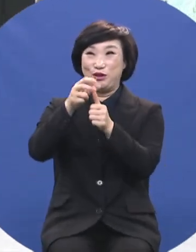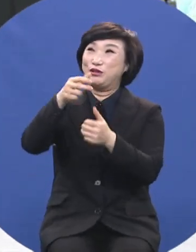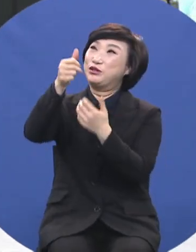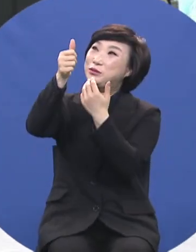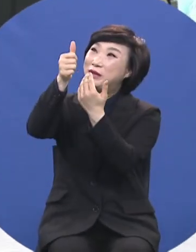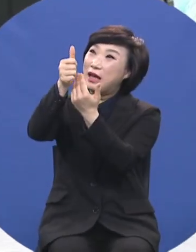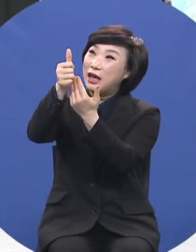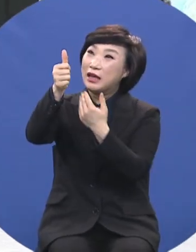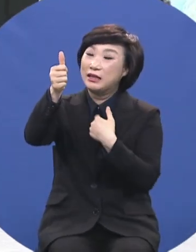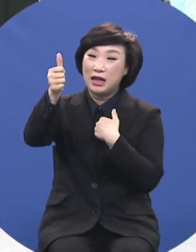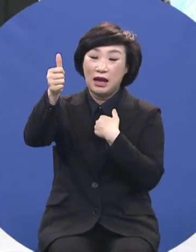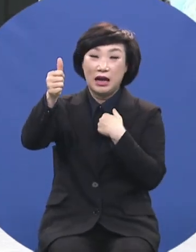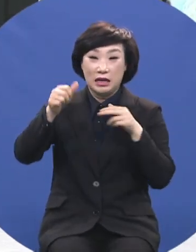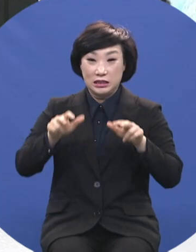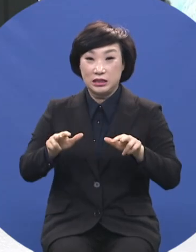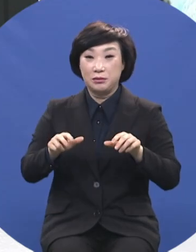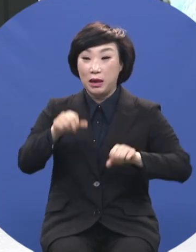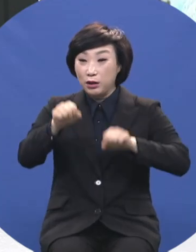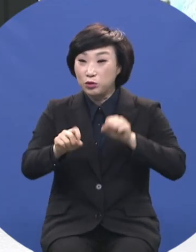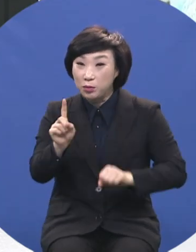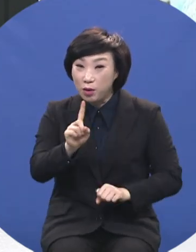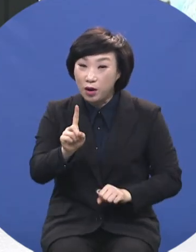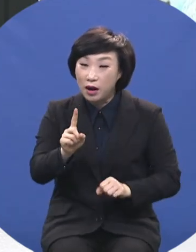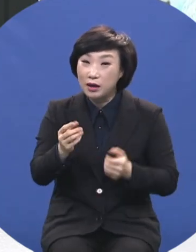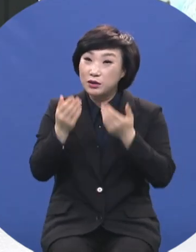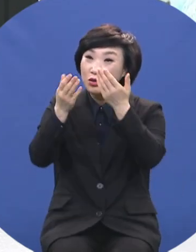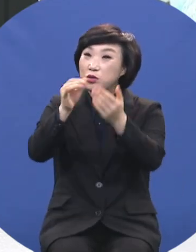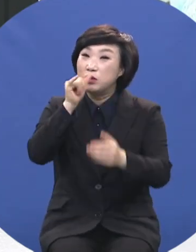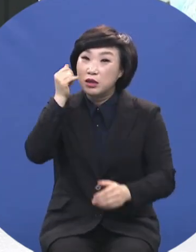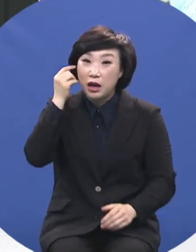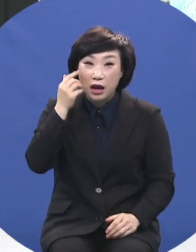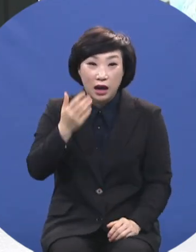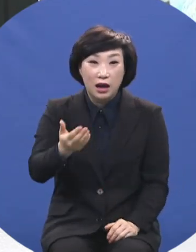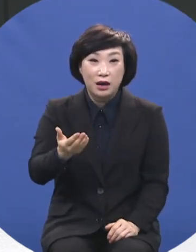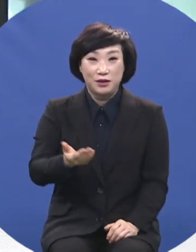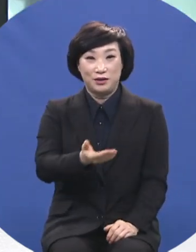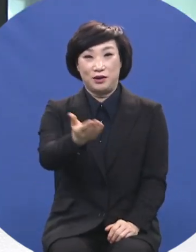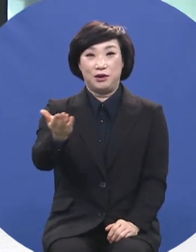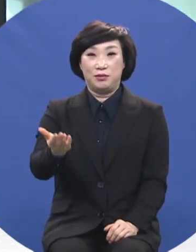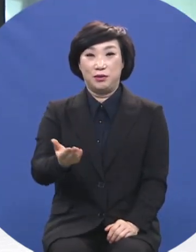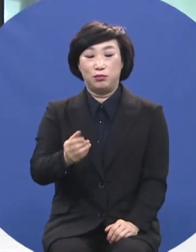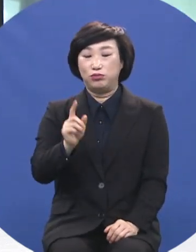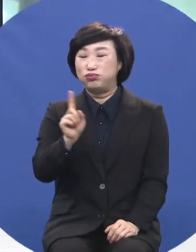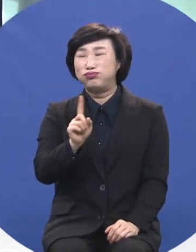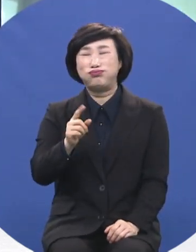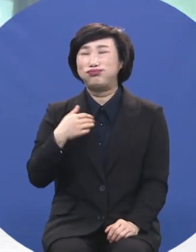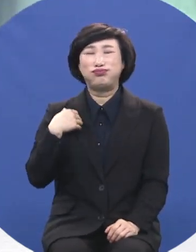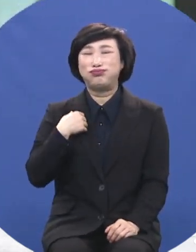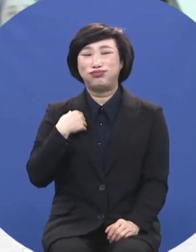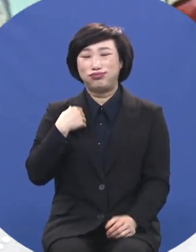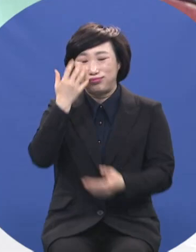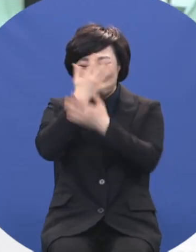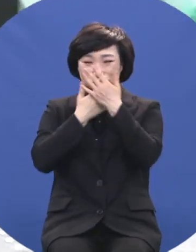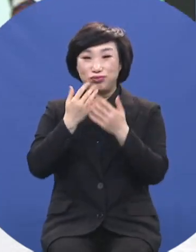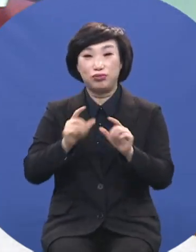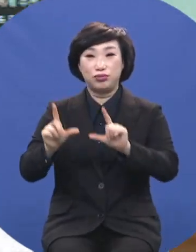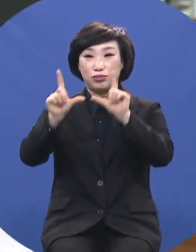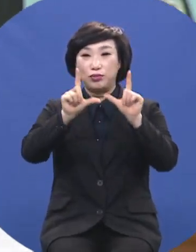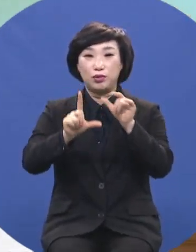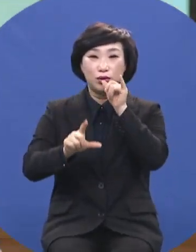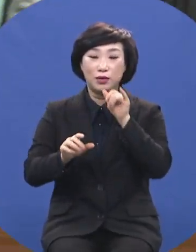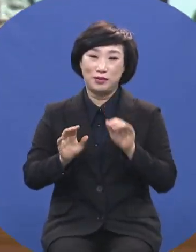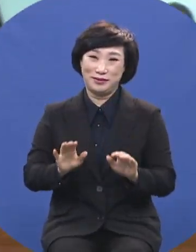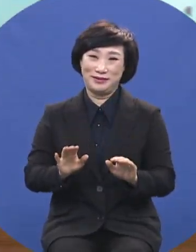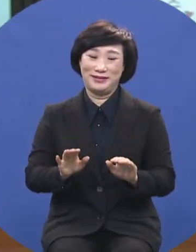앞에 내가 지금 어떤 행동을 하고 있는가에 대해서 그냥 아무것도 모르고 산다.